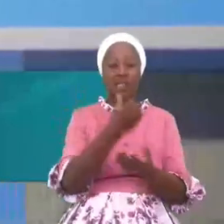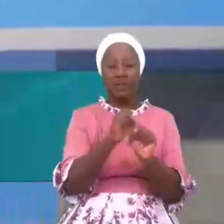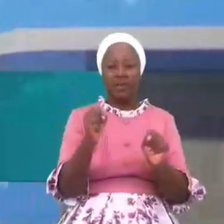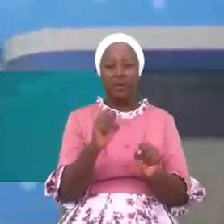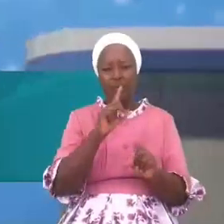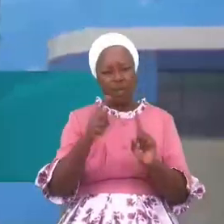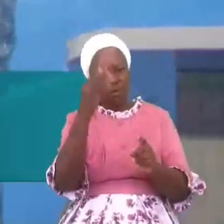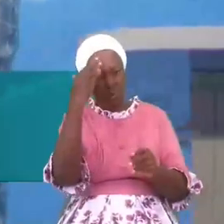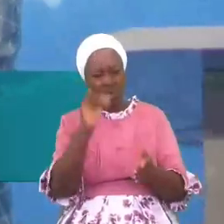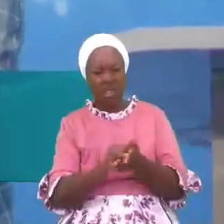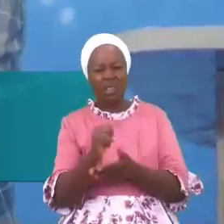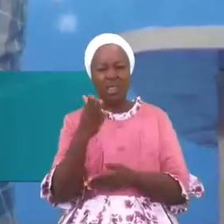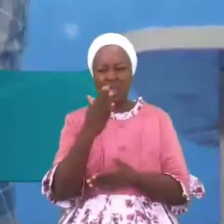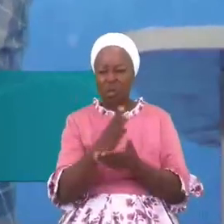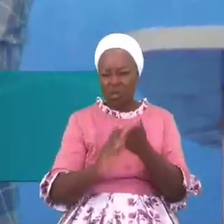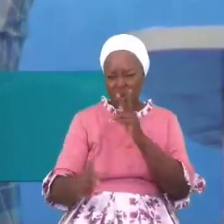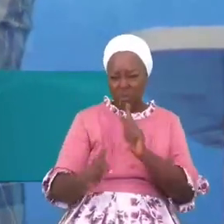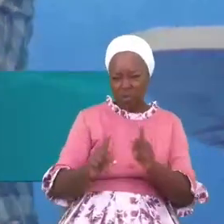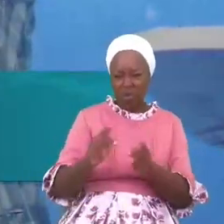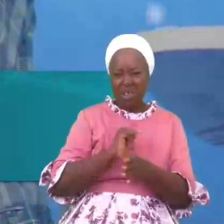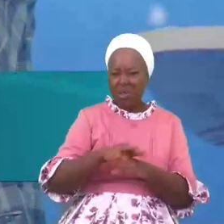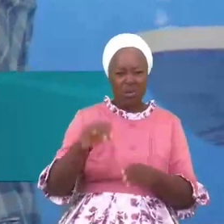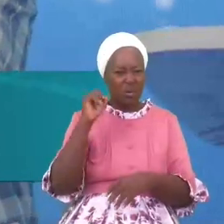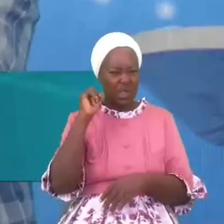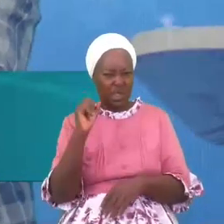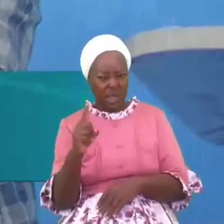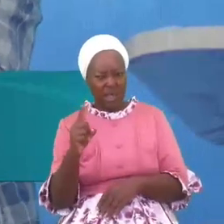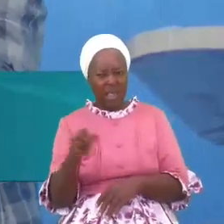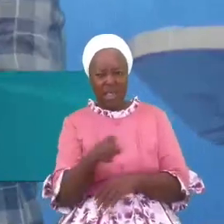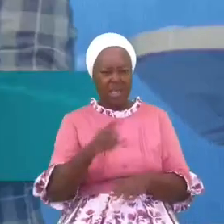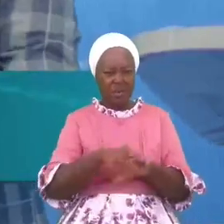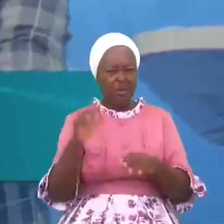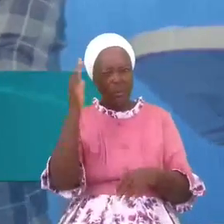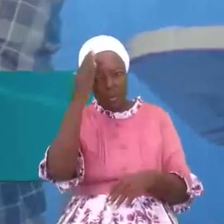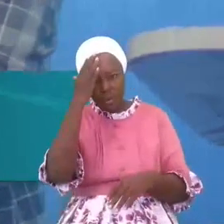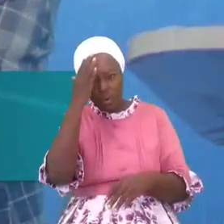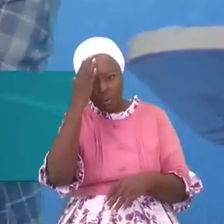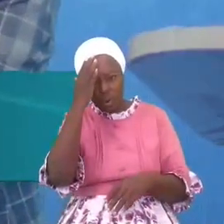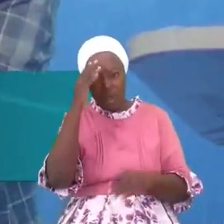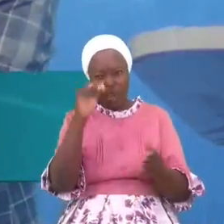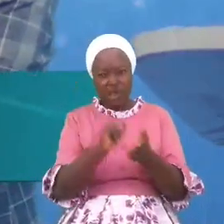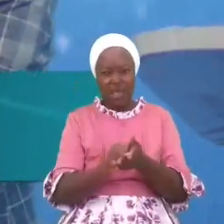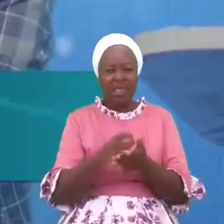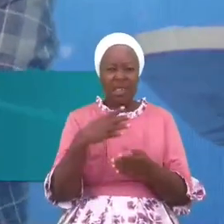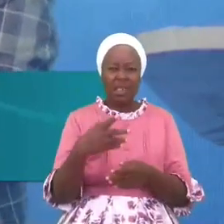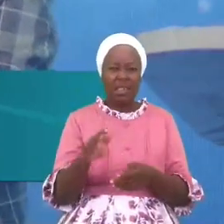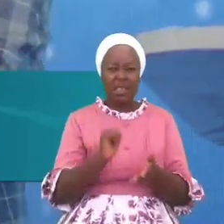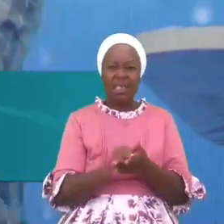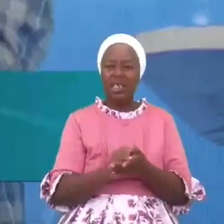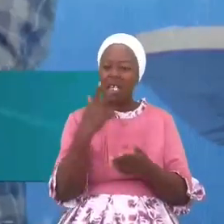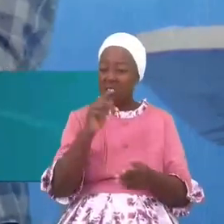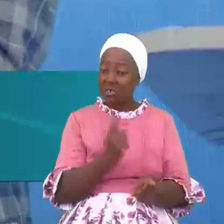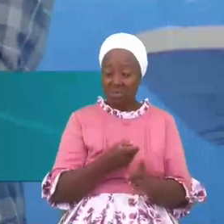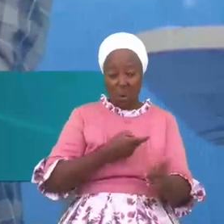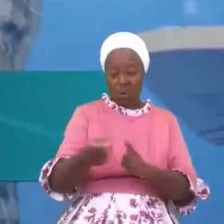Mais vous savez, il y a certaines personnes, elles ne comprennent pas. Ils ne savent pas qu'elles se font du